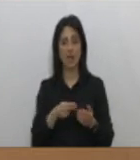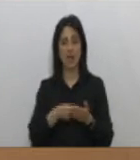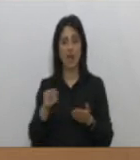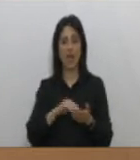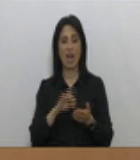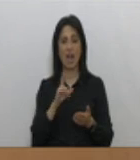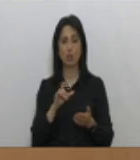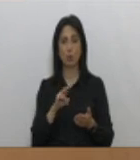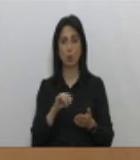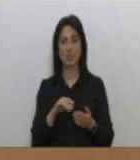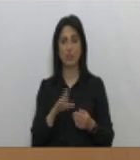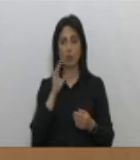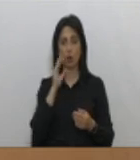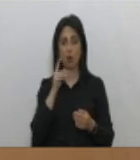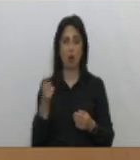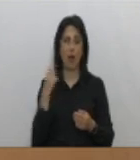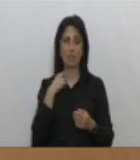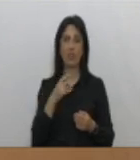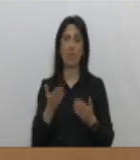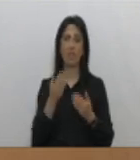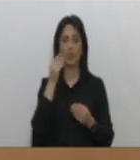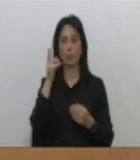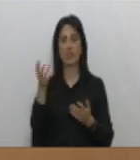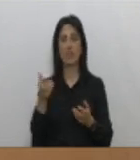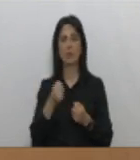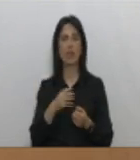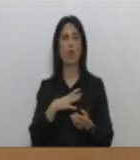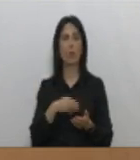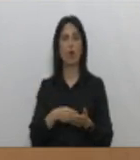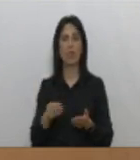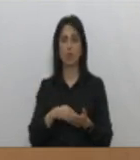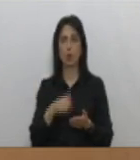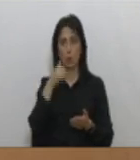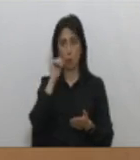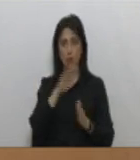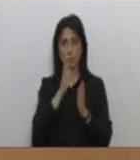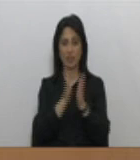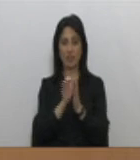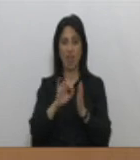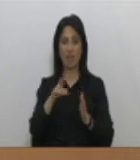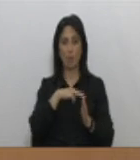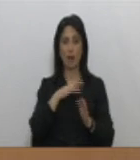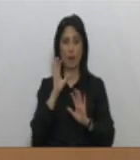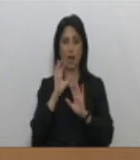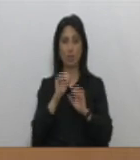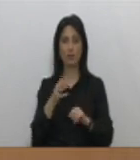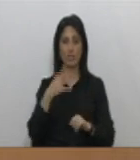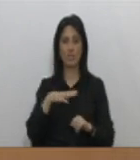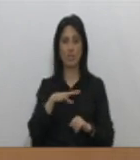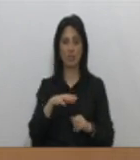რეზოლუციებს რო წამოგვაძახეთ, ვითომ თქვენი მიღებული იყოს ეს რეზოლუციები. გუშინ მთელმა ევროპარლამენტმა დაუჭირა მხარი